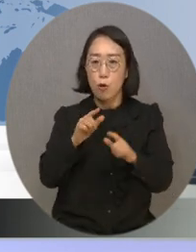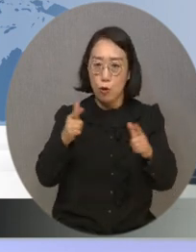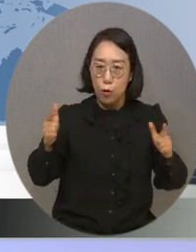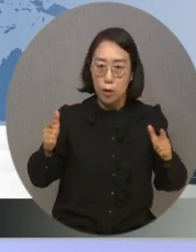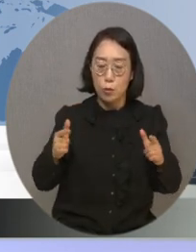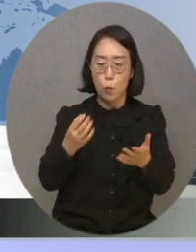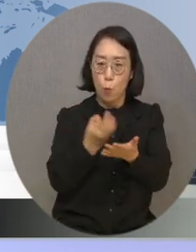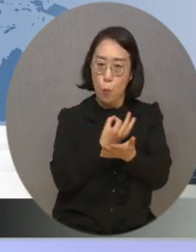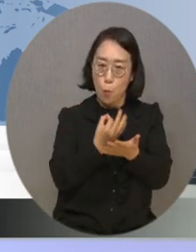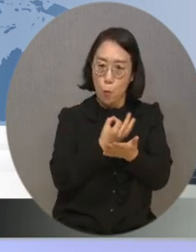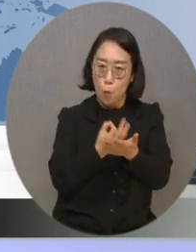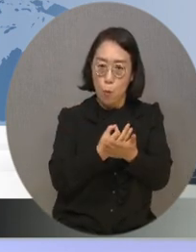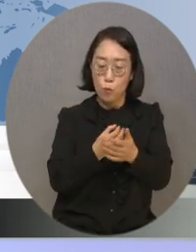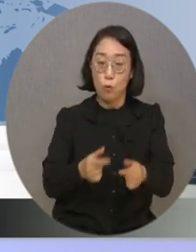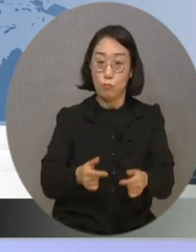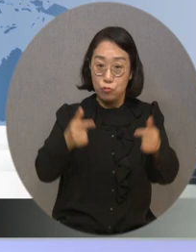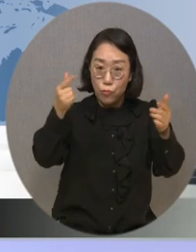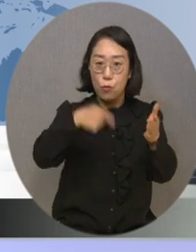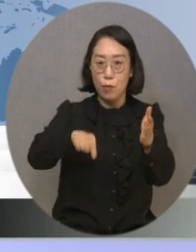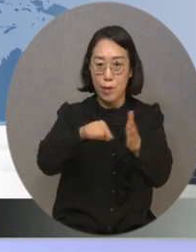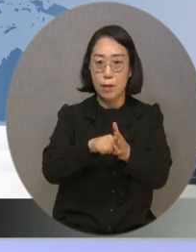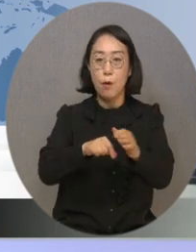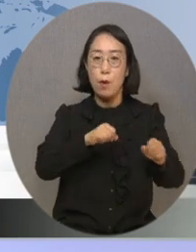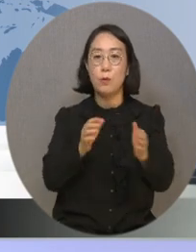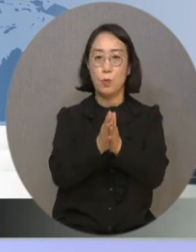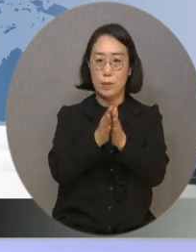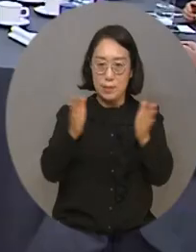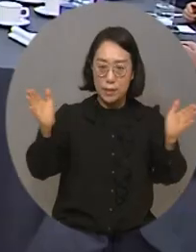증대를 이라는 슬로건으로 공식 출범했습니다.